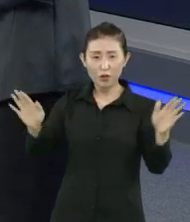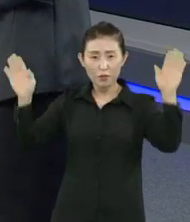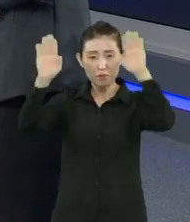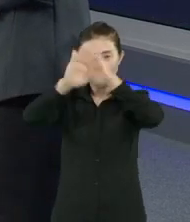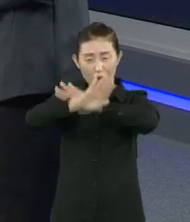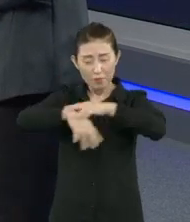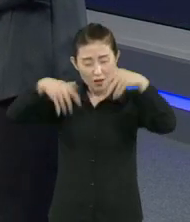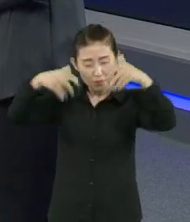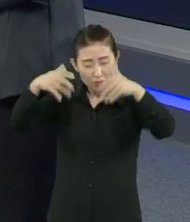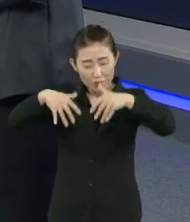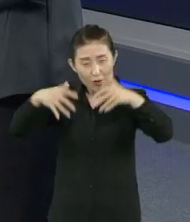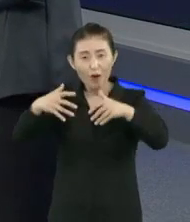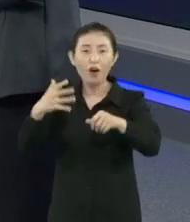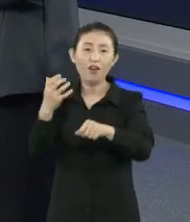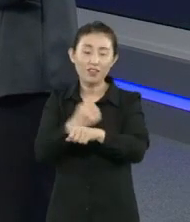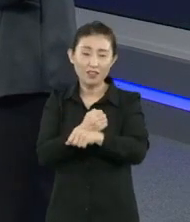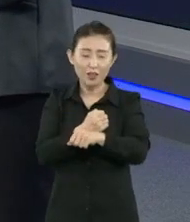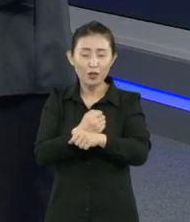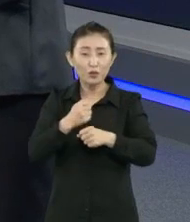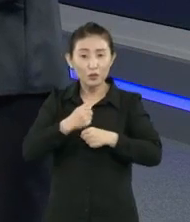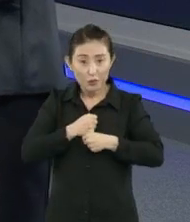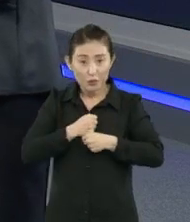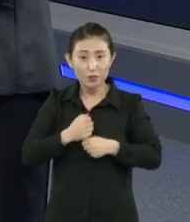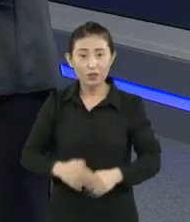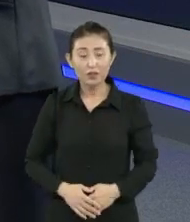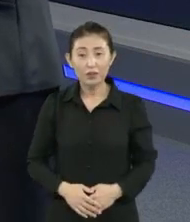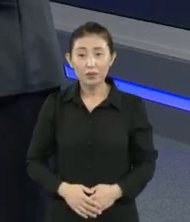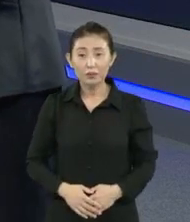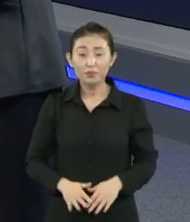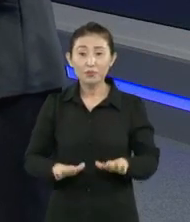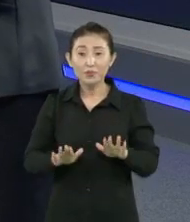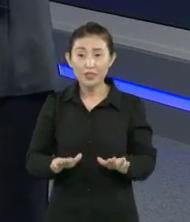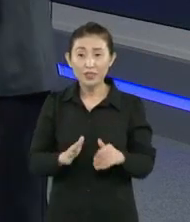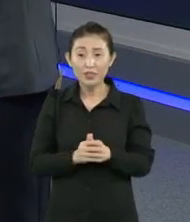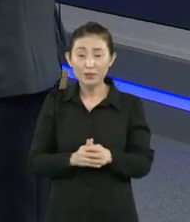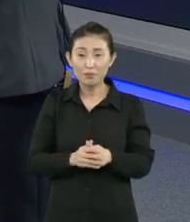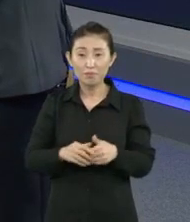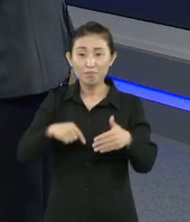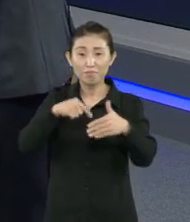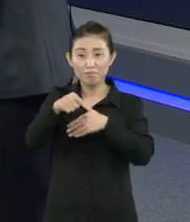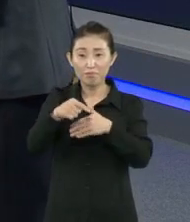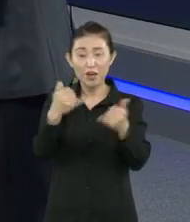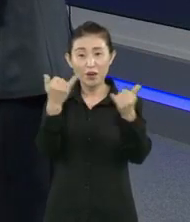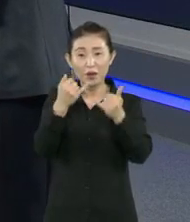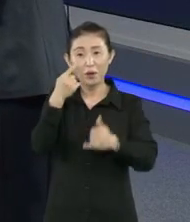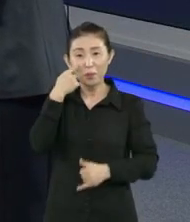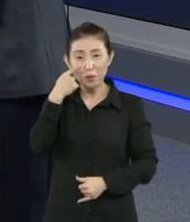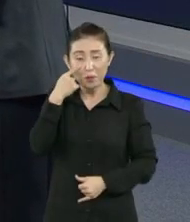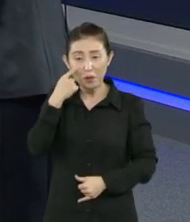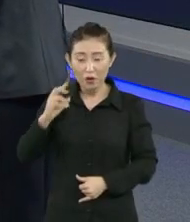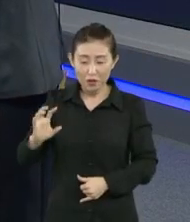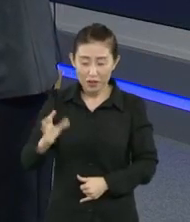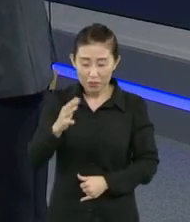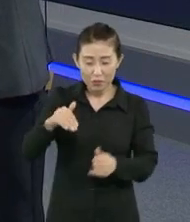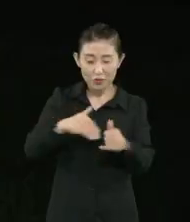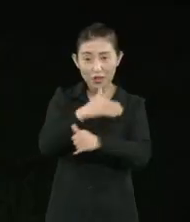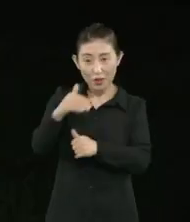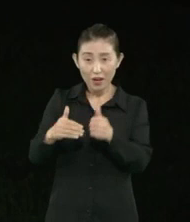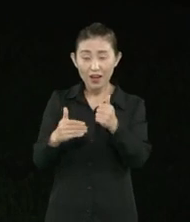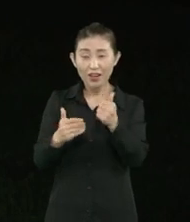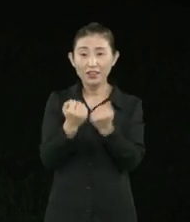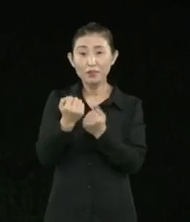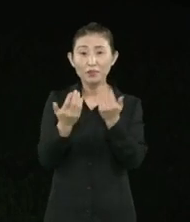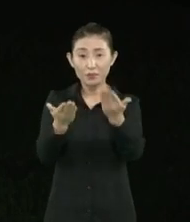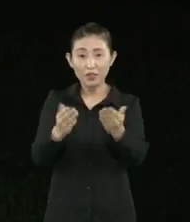뿌릴 걸로 보여 피해 없도록 각별히 주의하셔야 겠는데요 취재기자 연결해서 태풍 소식 알아보겠습니다 김철진 기자 전해주시죠